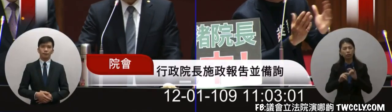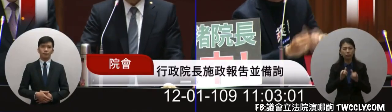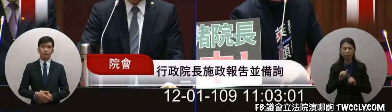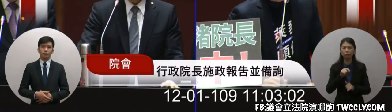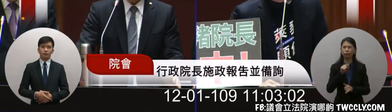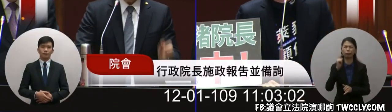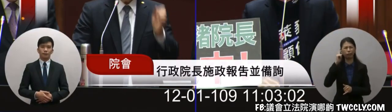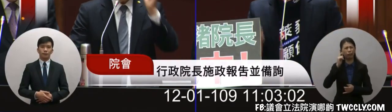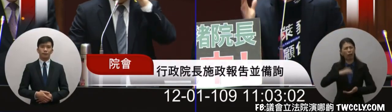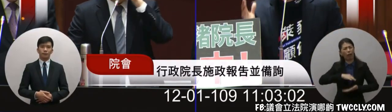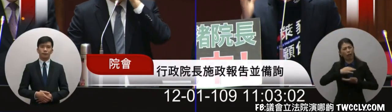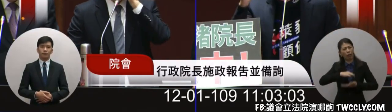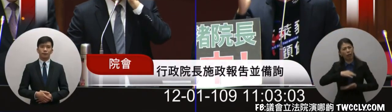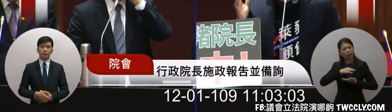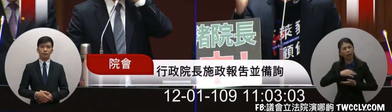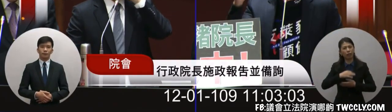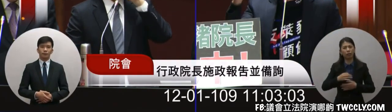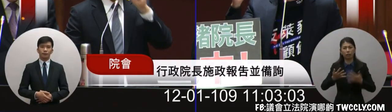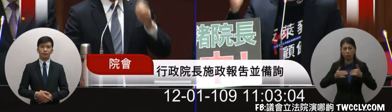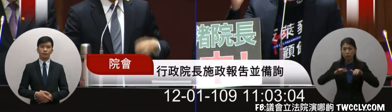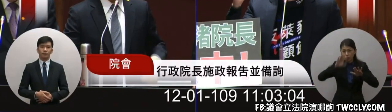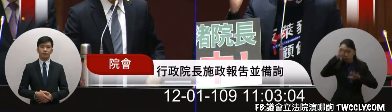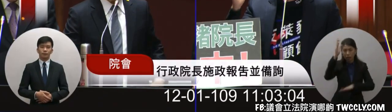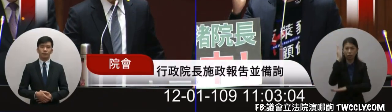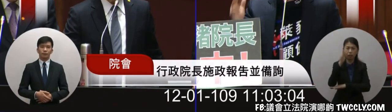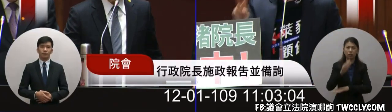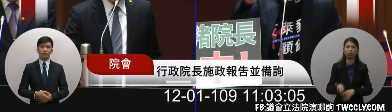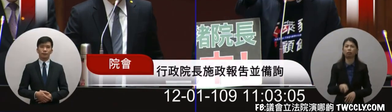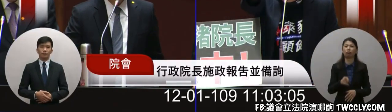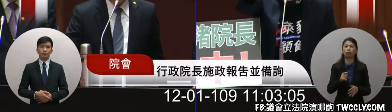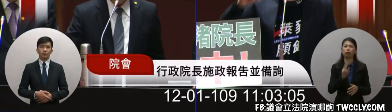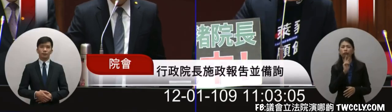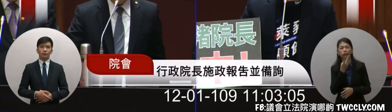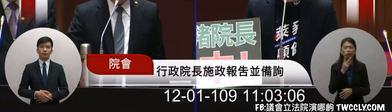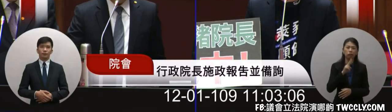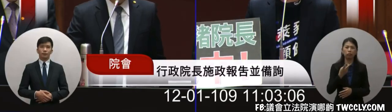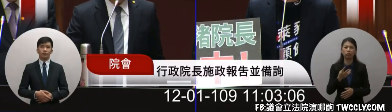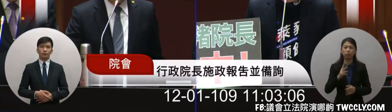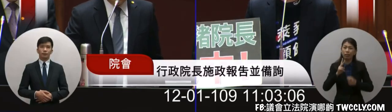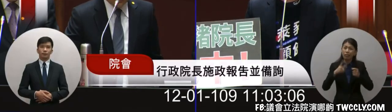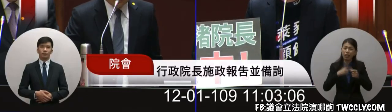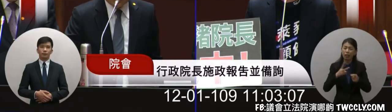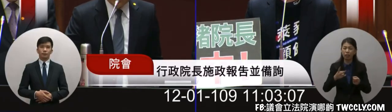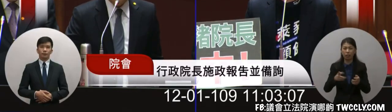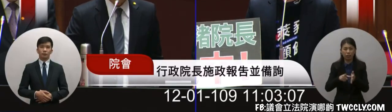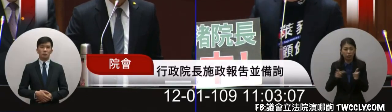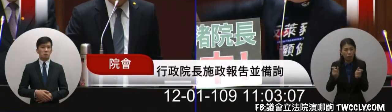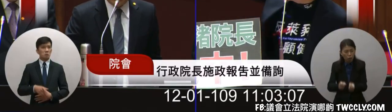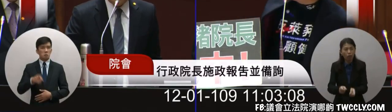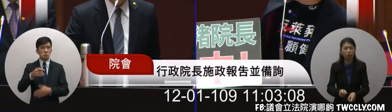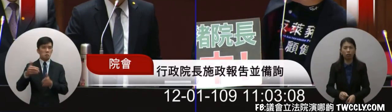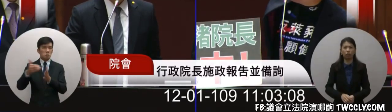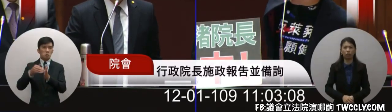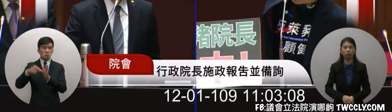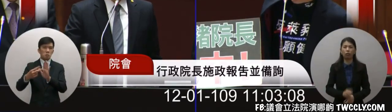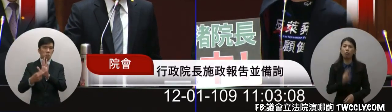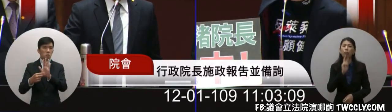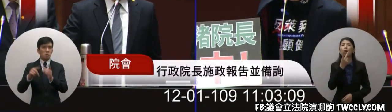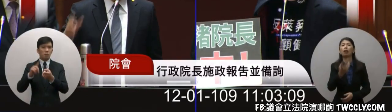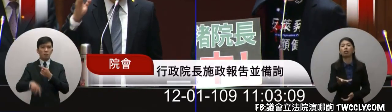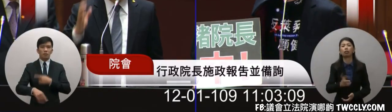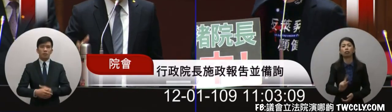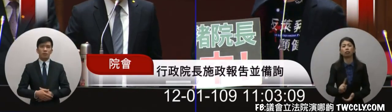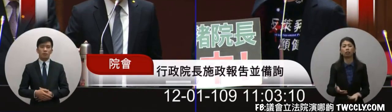现在会觉得很担忧，就是民进党政府双重标准。不过才2年呢， 你这个结论是不对的。 不过才2年